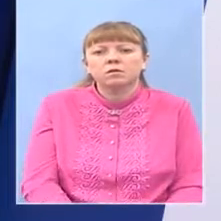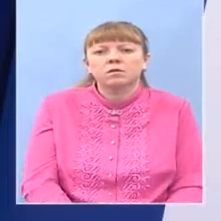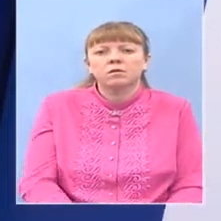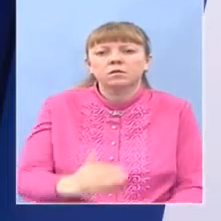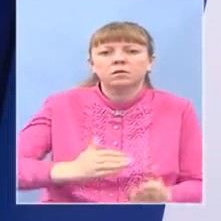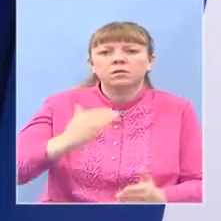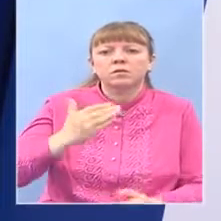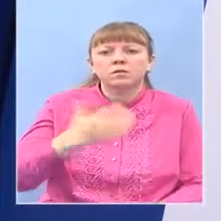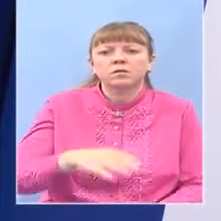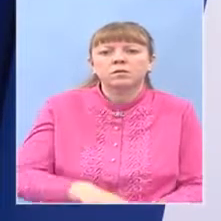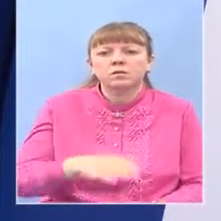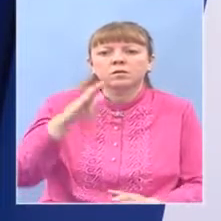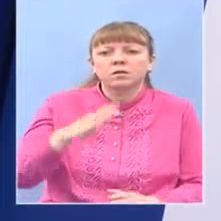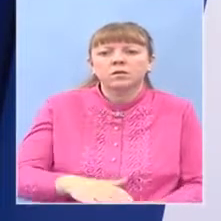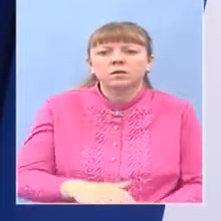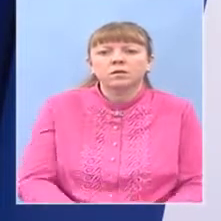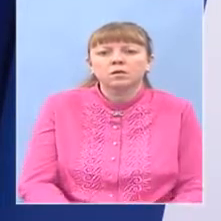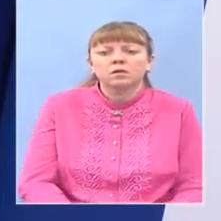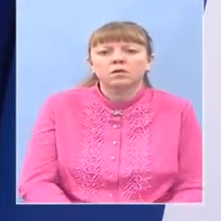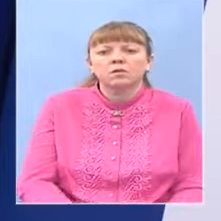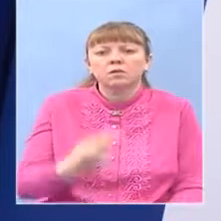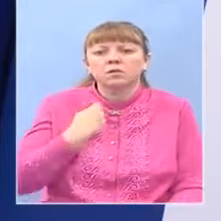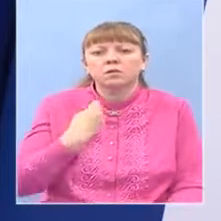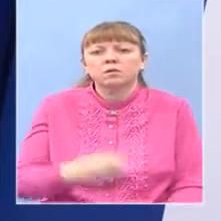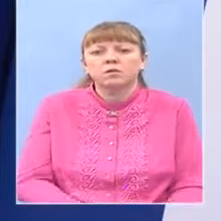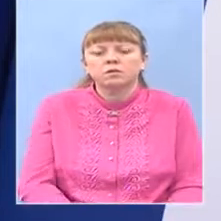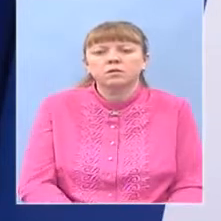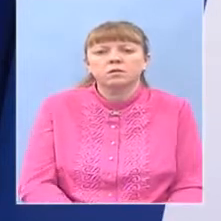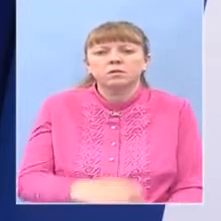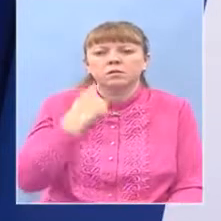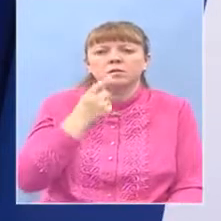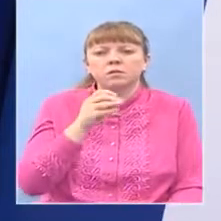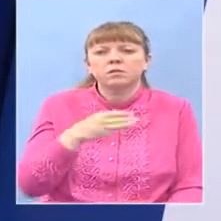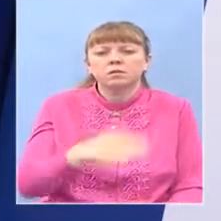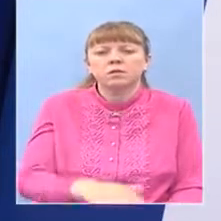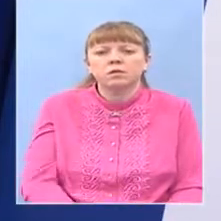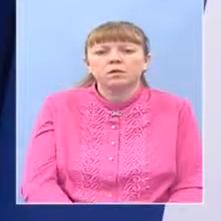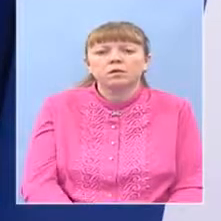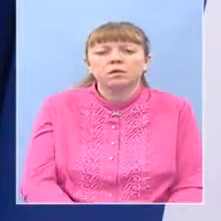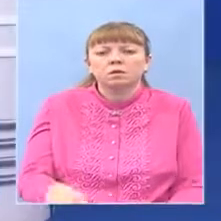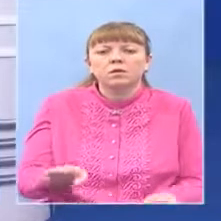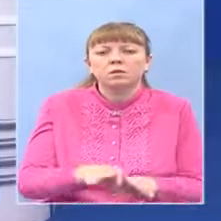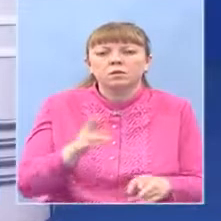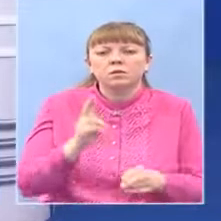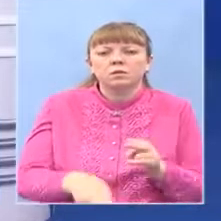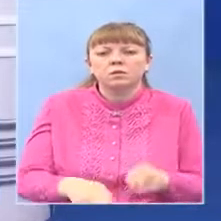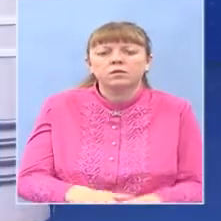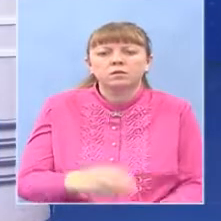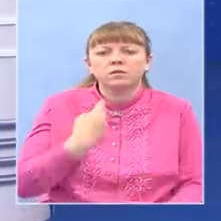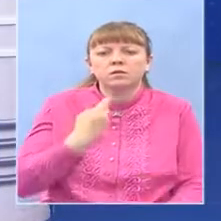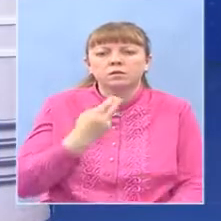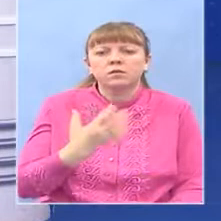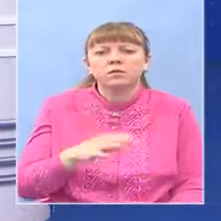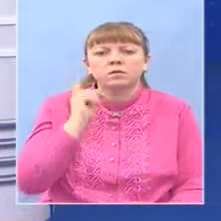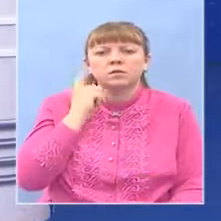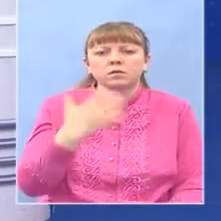вверх, сверху вниз. Да. Они должны, ну, любой проект, когда он заканчивается, обязательно должно быть публичное